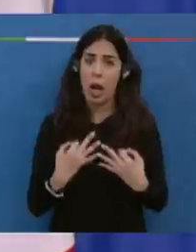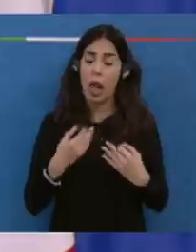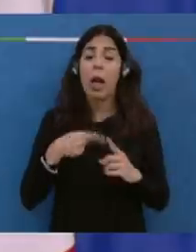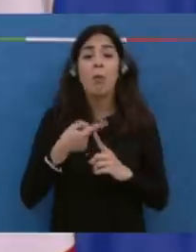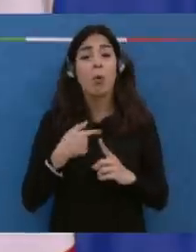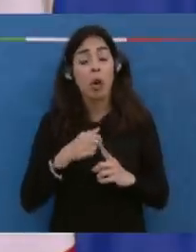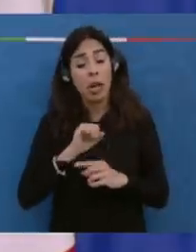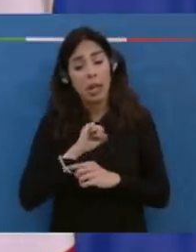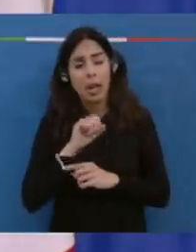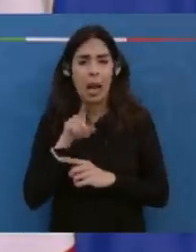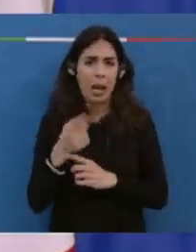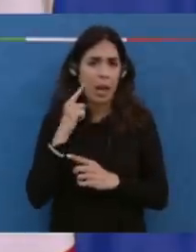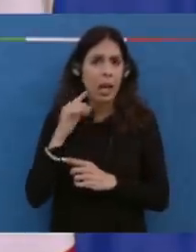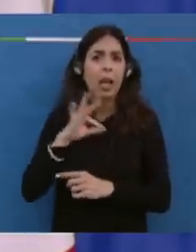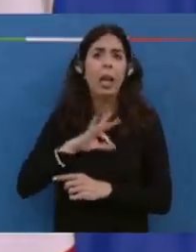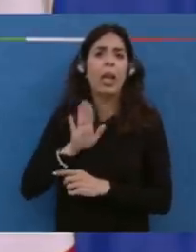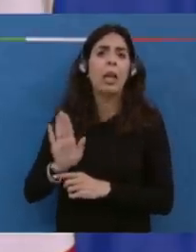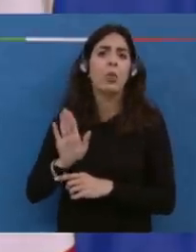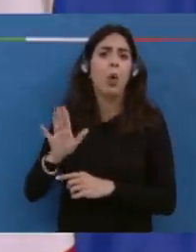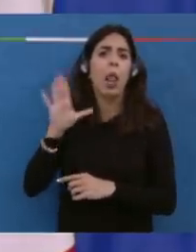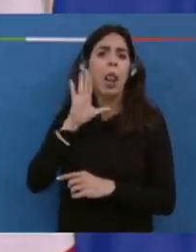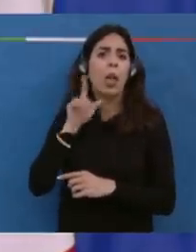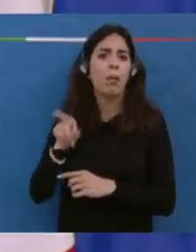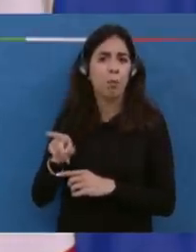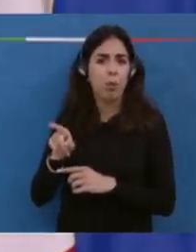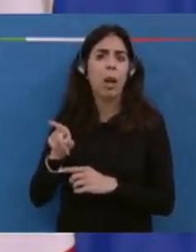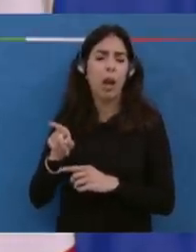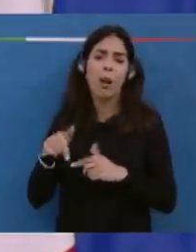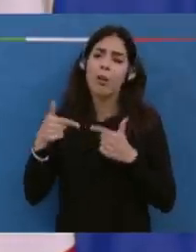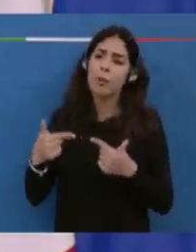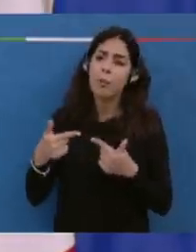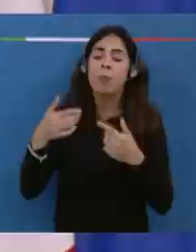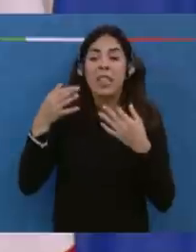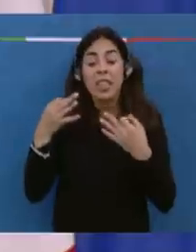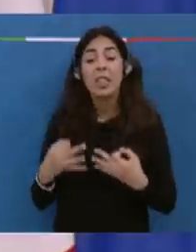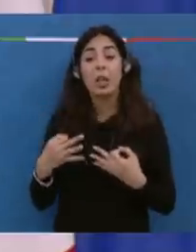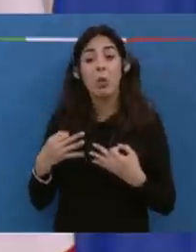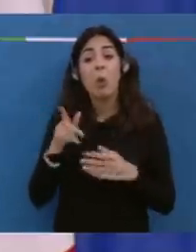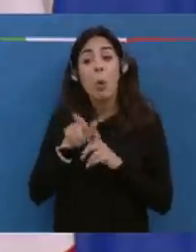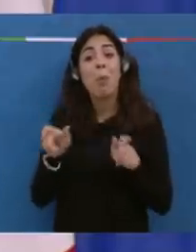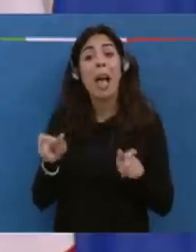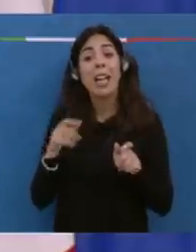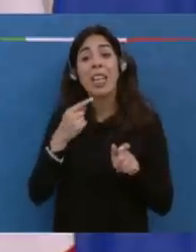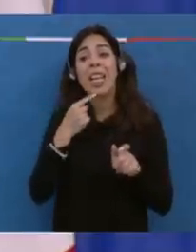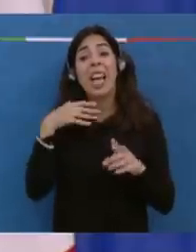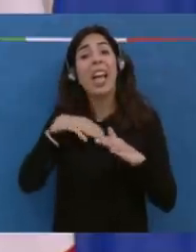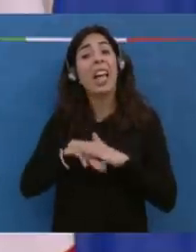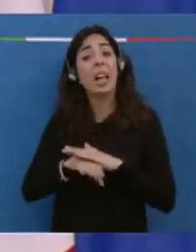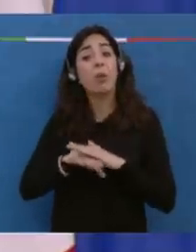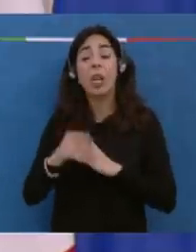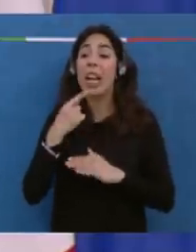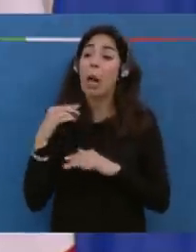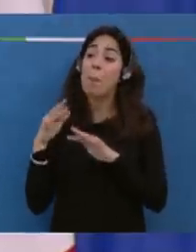nell'interesse della libia assicurare il pieno rispetto dei diritti dei rifugiati e dei migranti